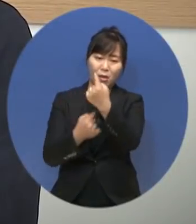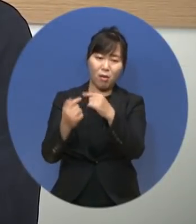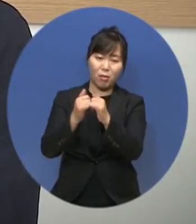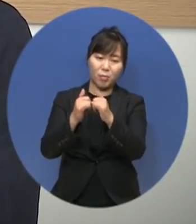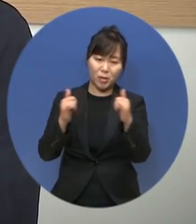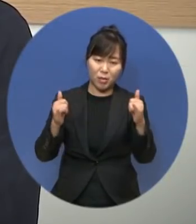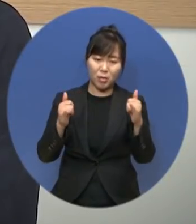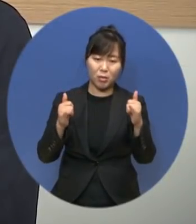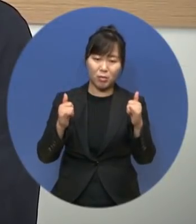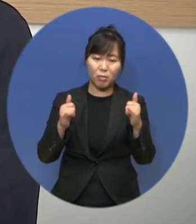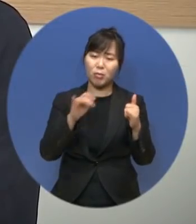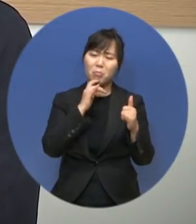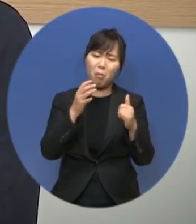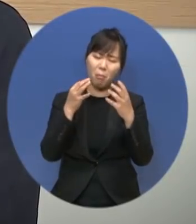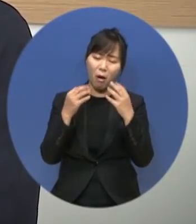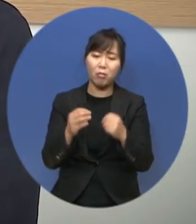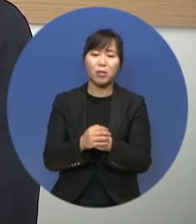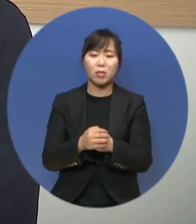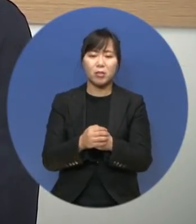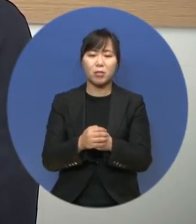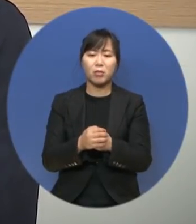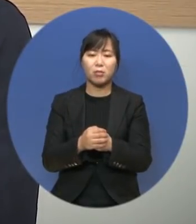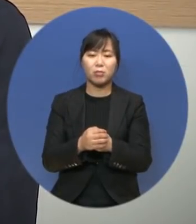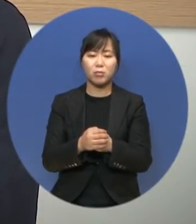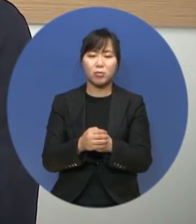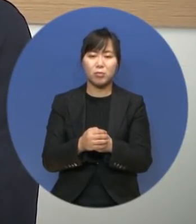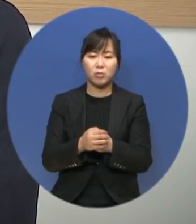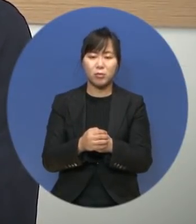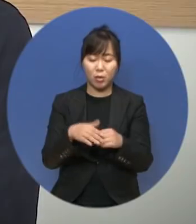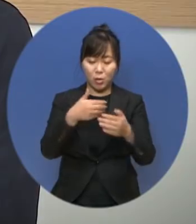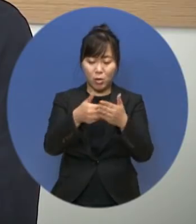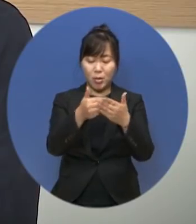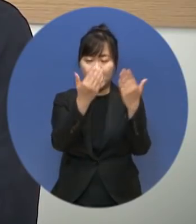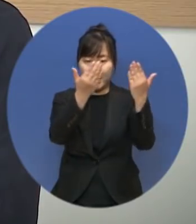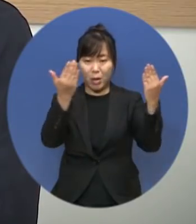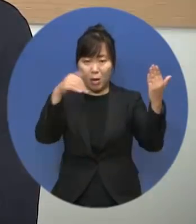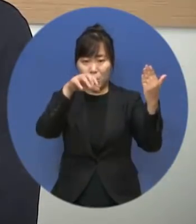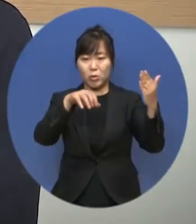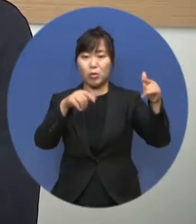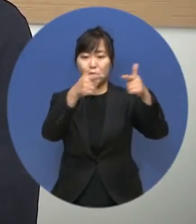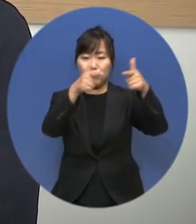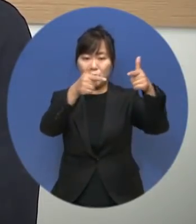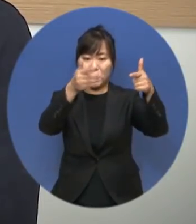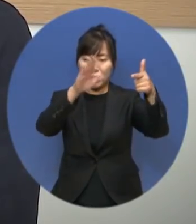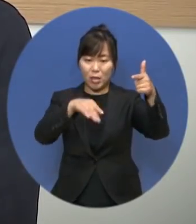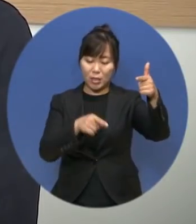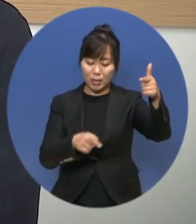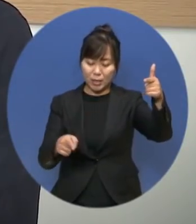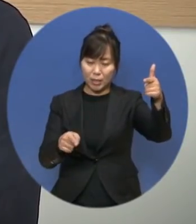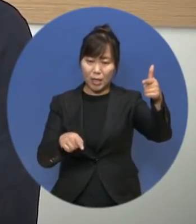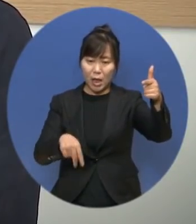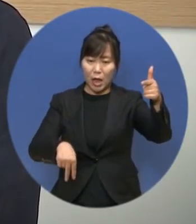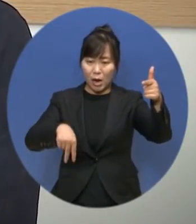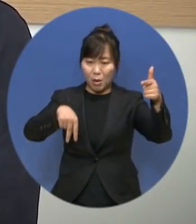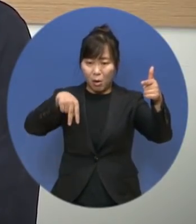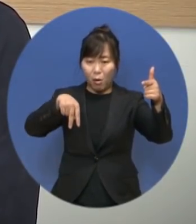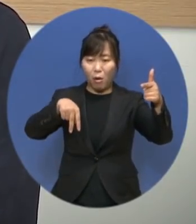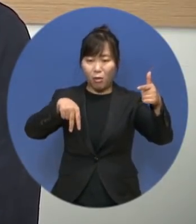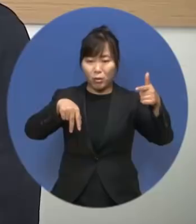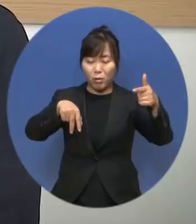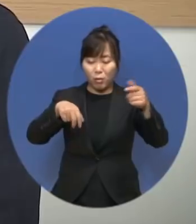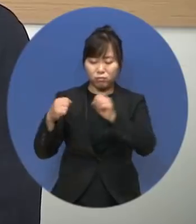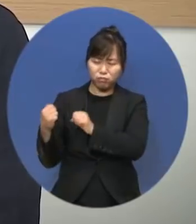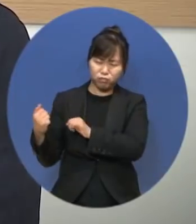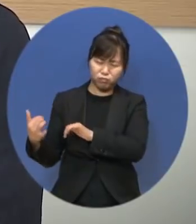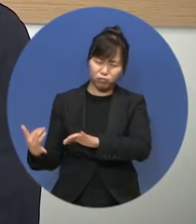찾아주신 분들이 얼마나 많았는지 그 6층 전시장이었는데 1층 엘리베이터부터 줄을 서서